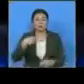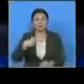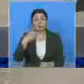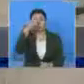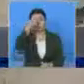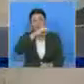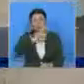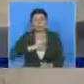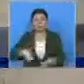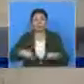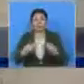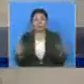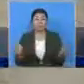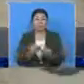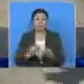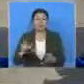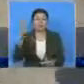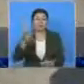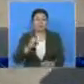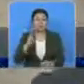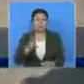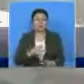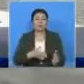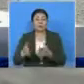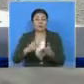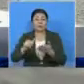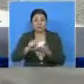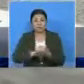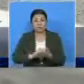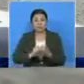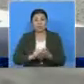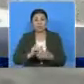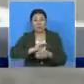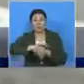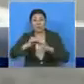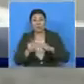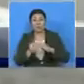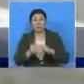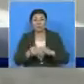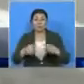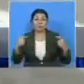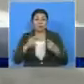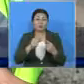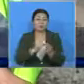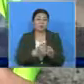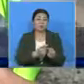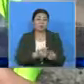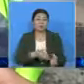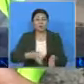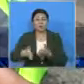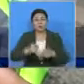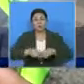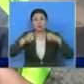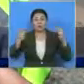2023 жылы пайдалануға беріледі. Қараша айында автожолдың асфальтталған 2 жолағы бойынша қос бағытқа жол ашу көзделген. Бүгінгі